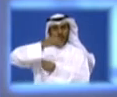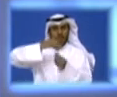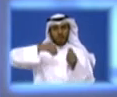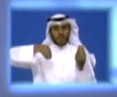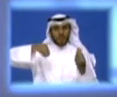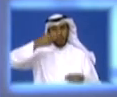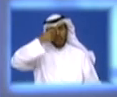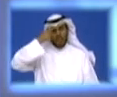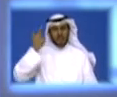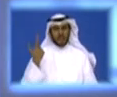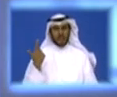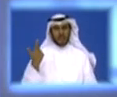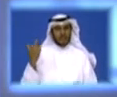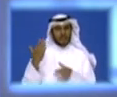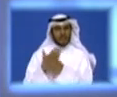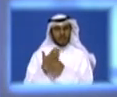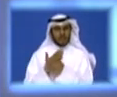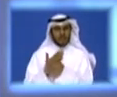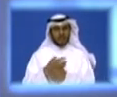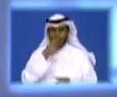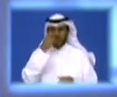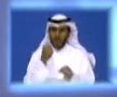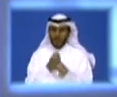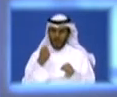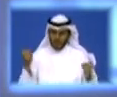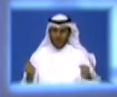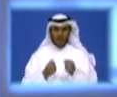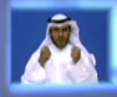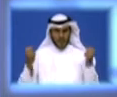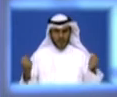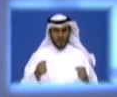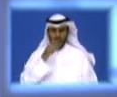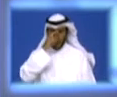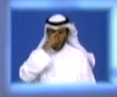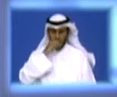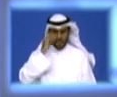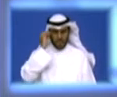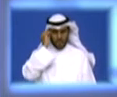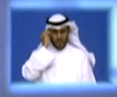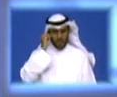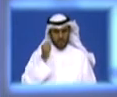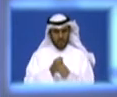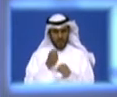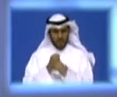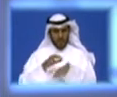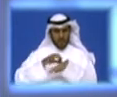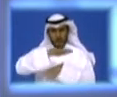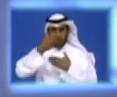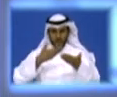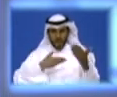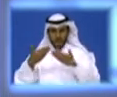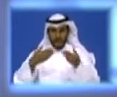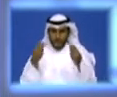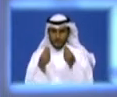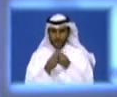وارد، وأن أساس نجاح العمل يعتمد على الاجتهاد والإصرار وخلق قنوات اتصال مع الجمهور بهدف